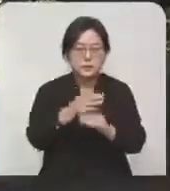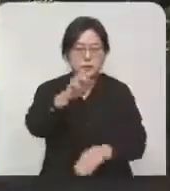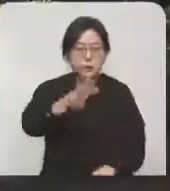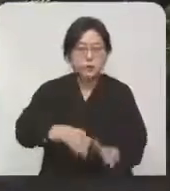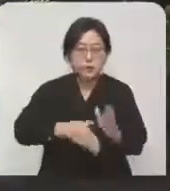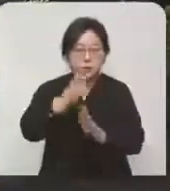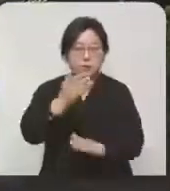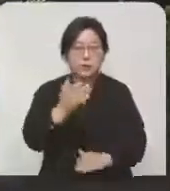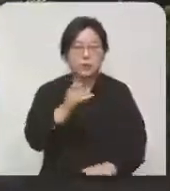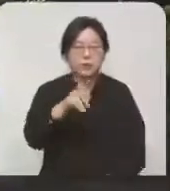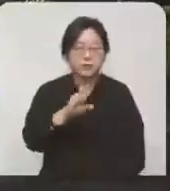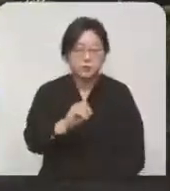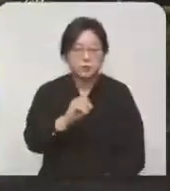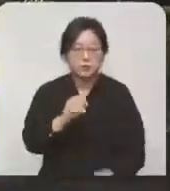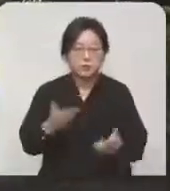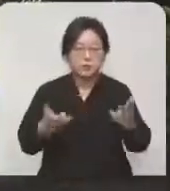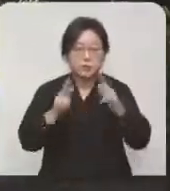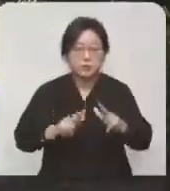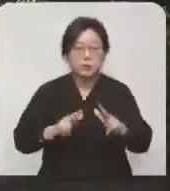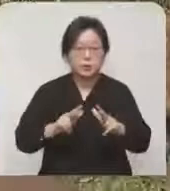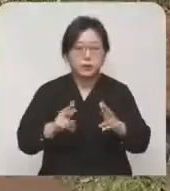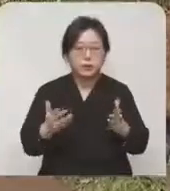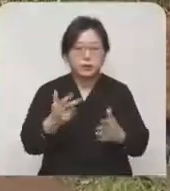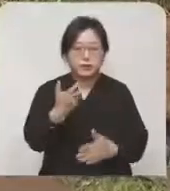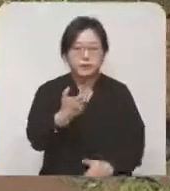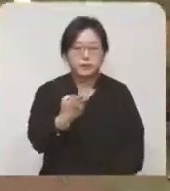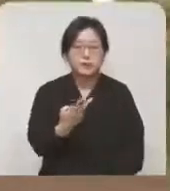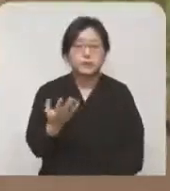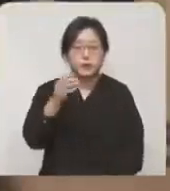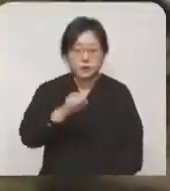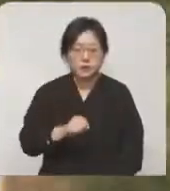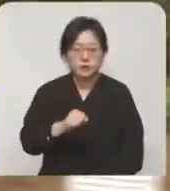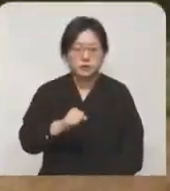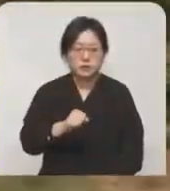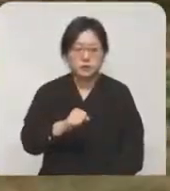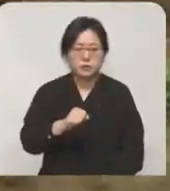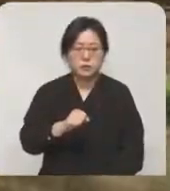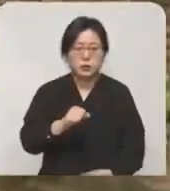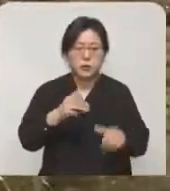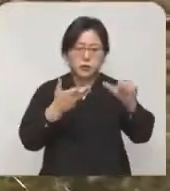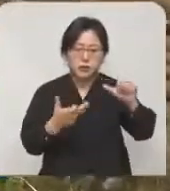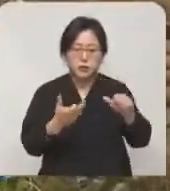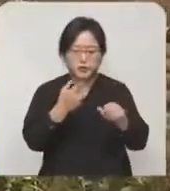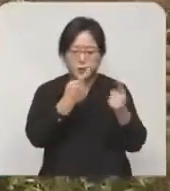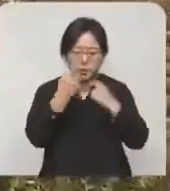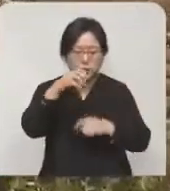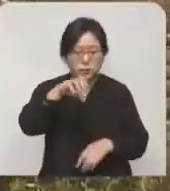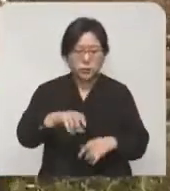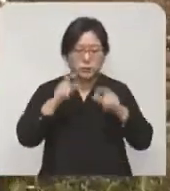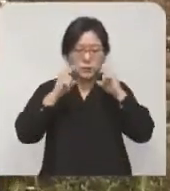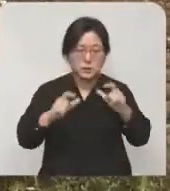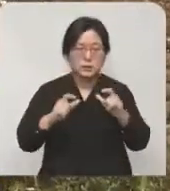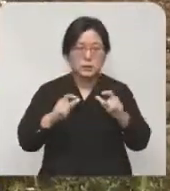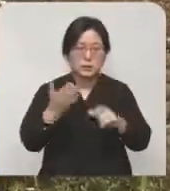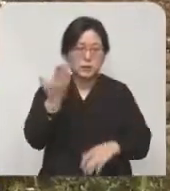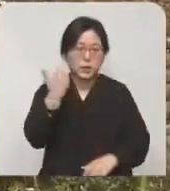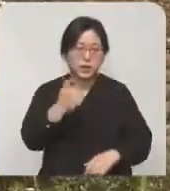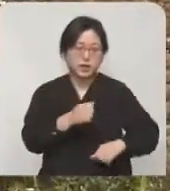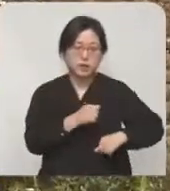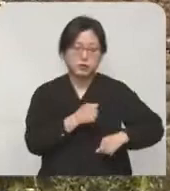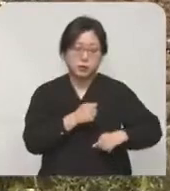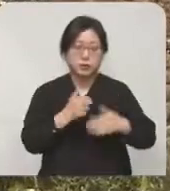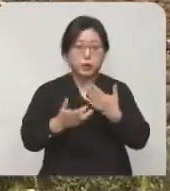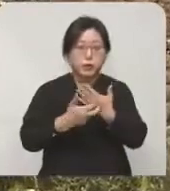황 규 씨는 화정 근린 공원의 사업비 72억 원을 투입해서 5184 적기로 지정된 옛 국군